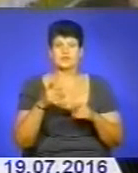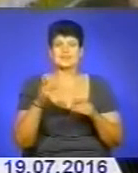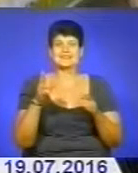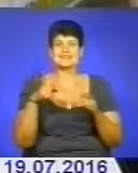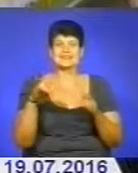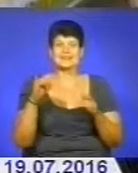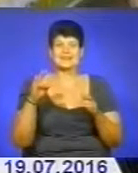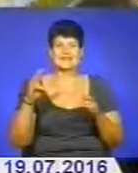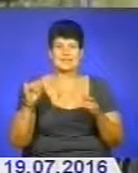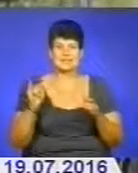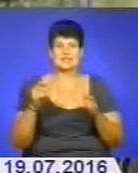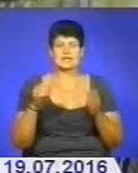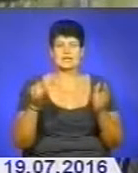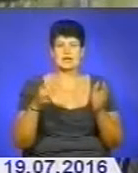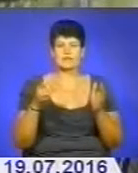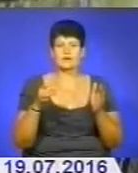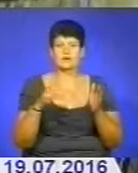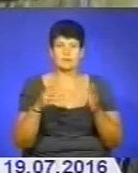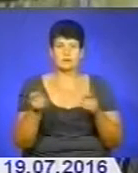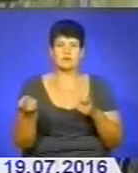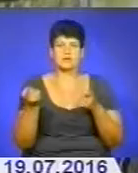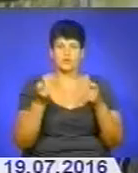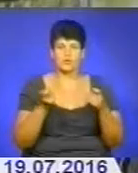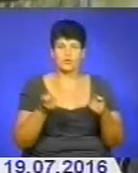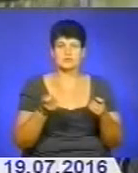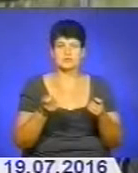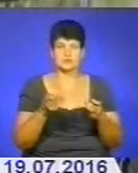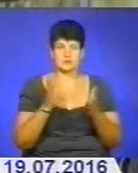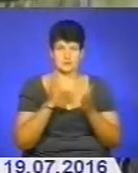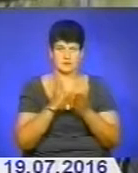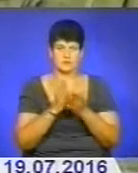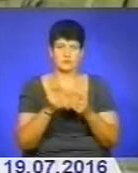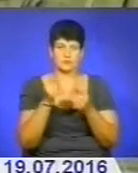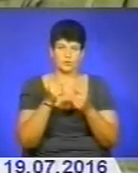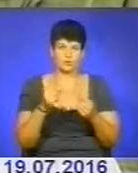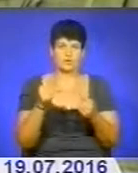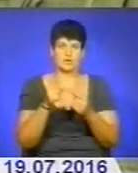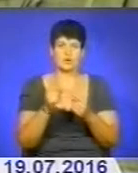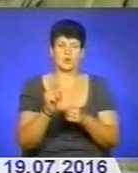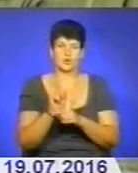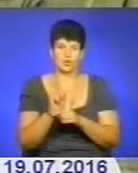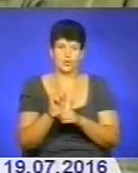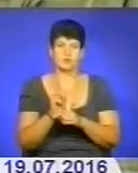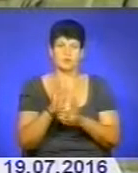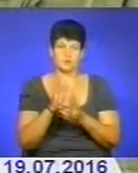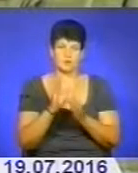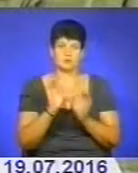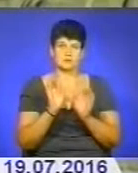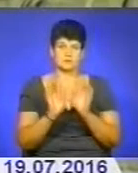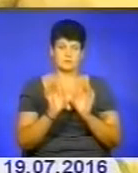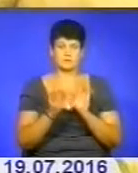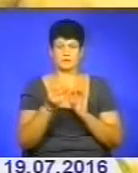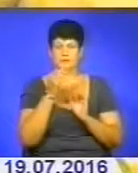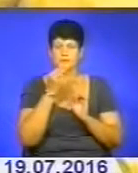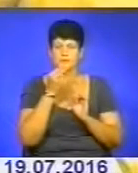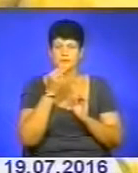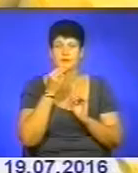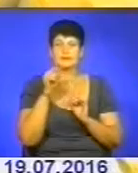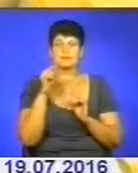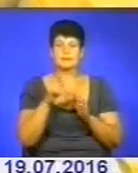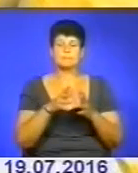баштані наразі немає. За словами фахівців, розпал сезону припадає на кінець липня, початок серпня. Попри те, ми